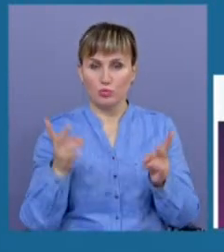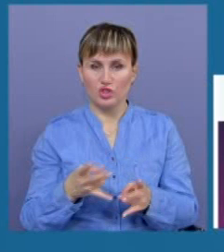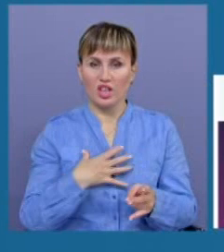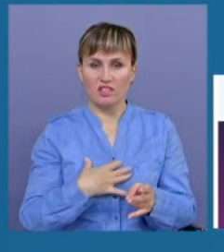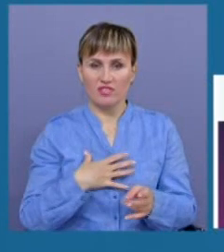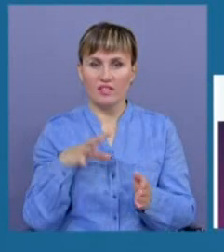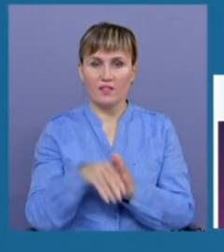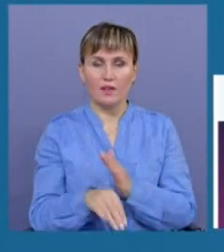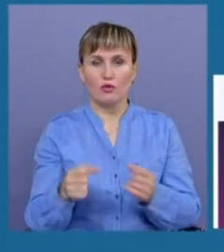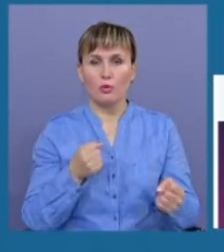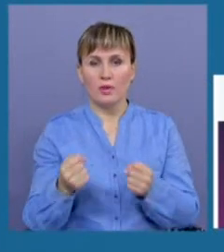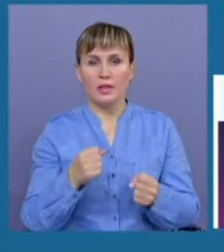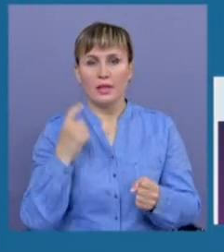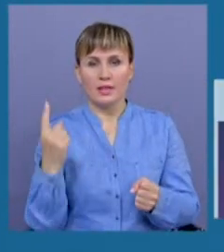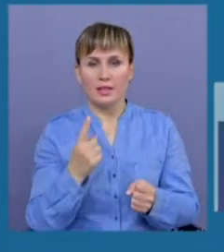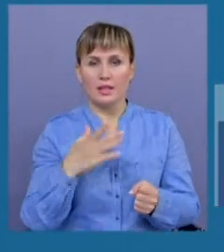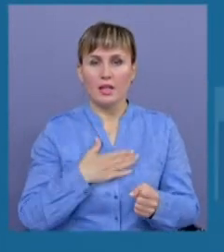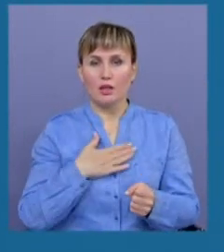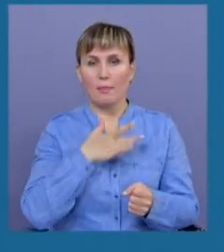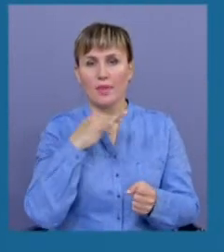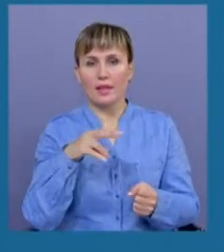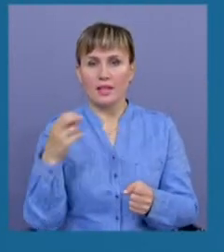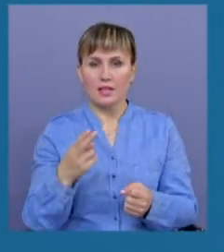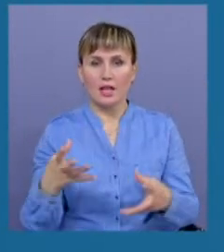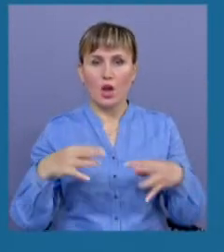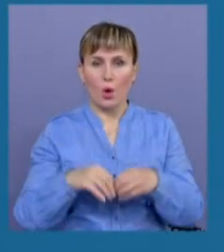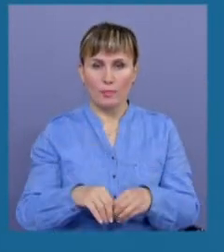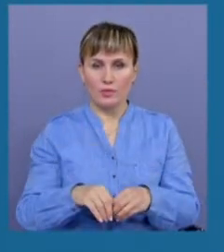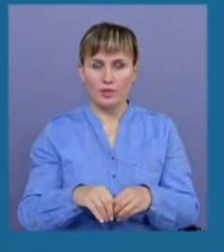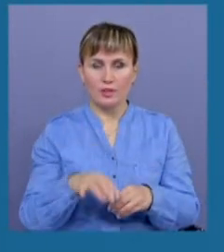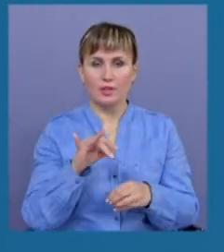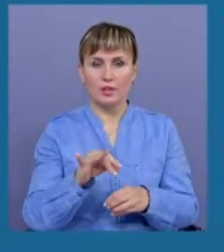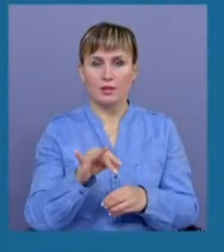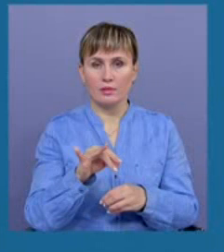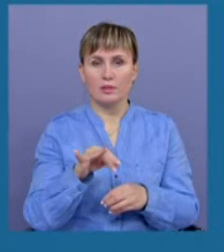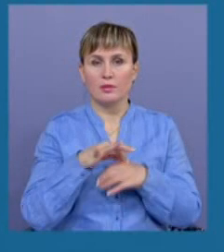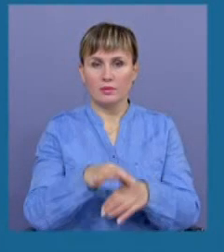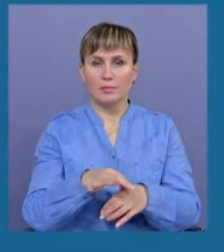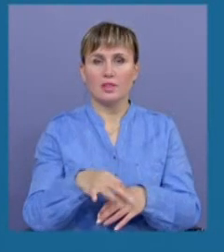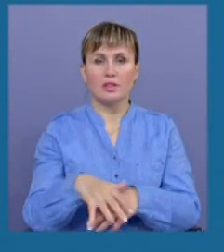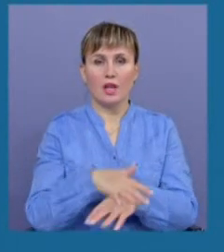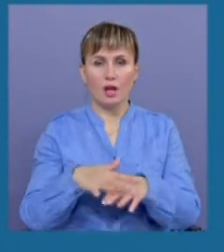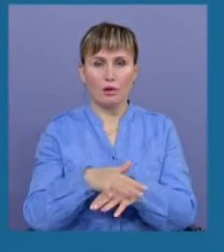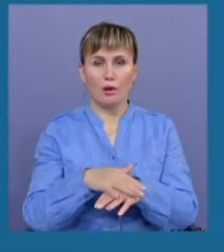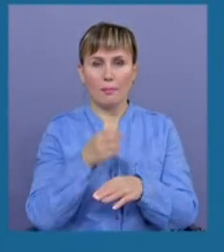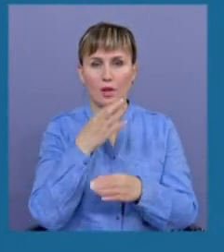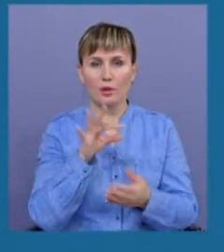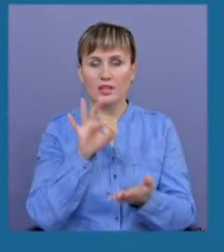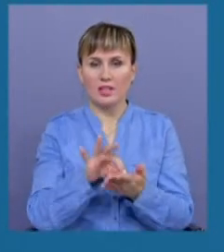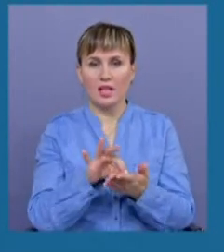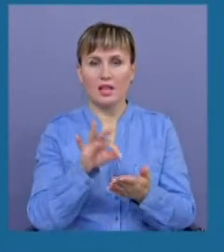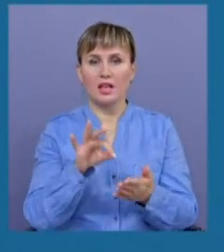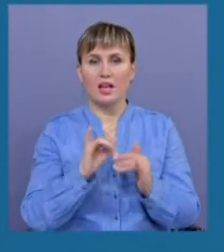вклад в укрепление единства нашего многонационального общества, поведет за собой весь народ к благой цели